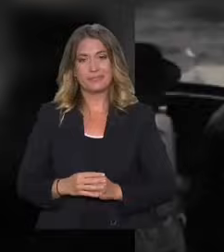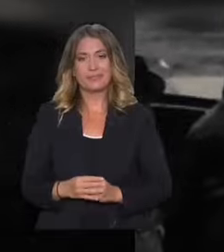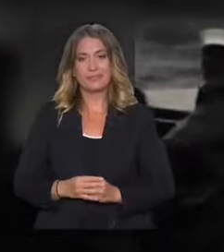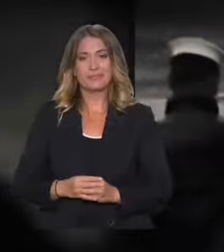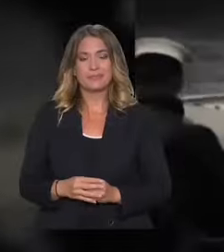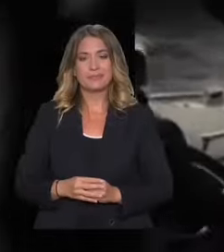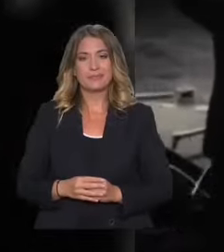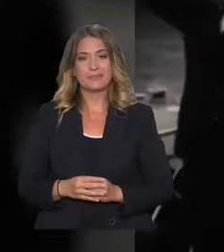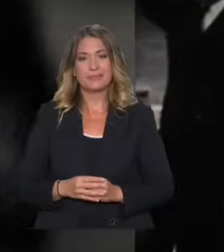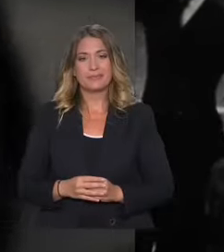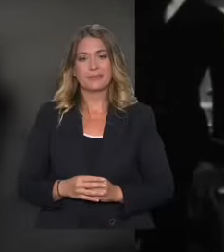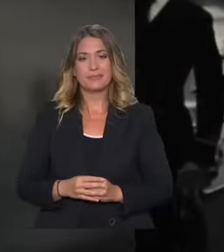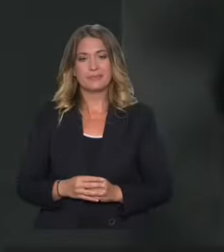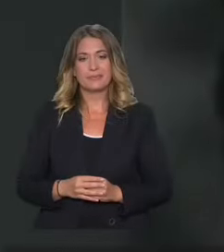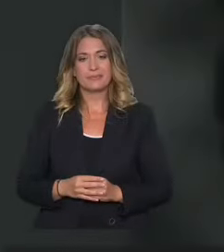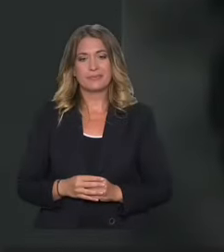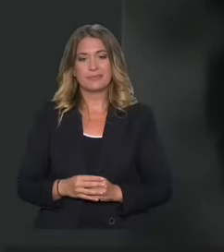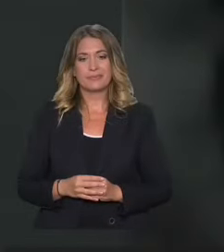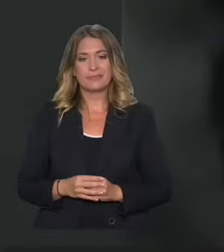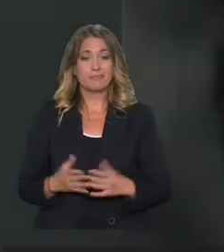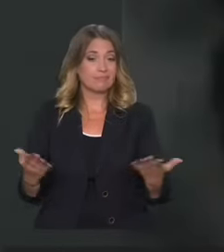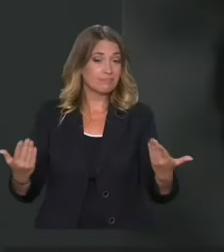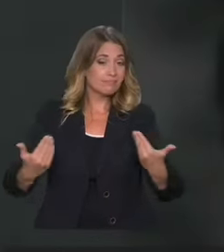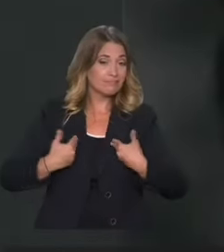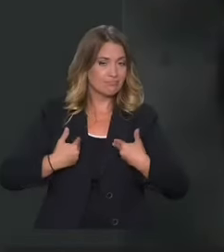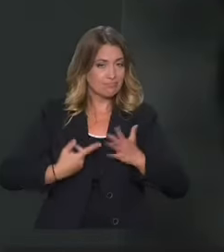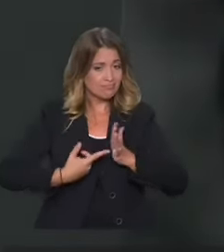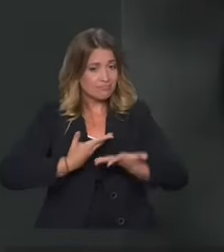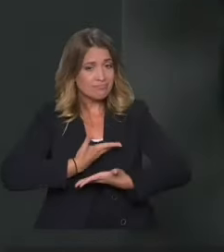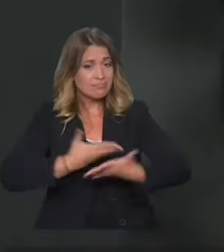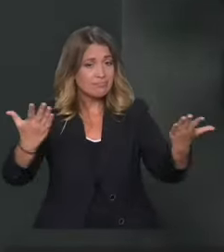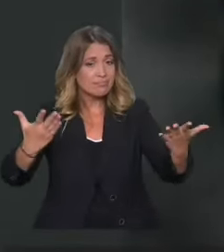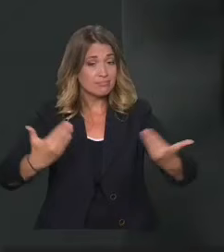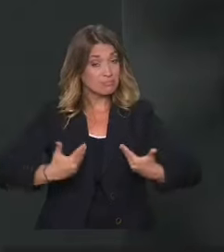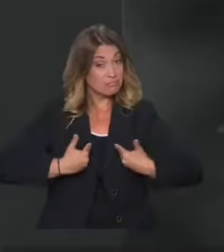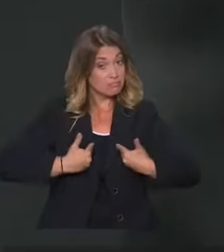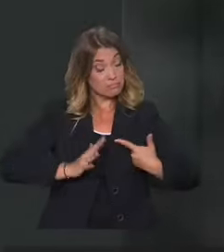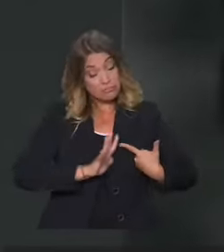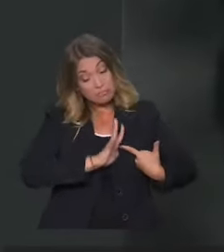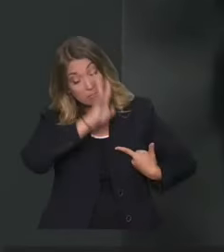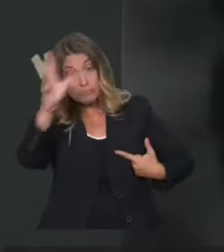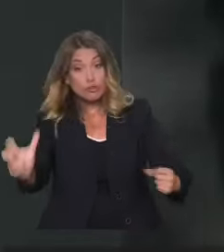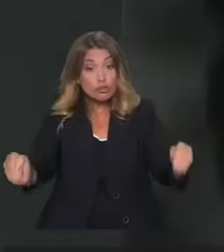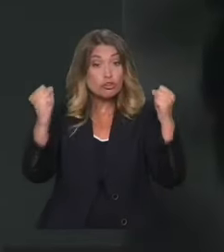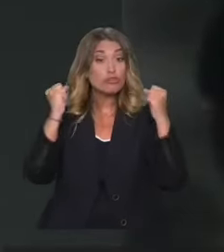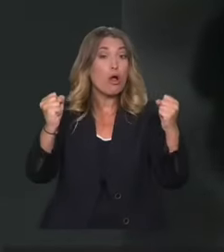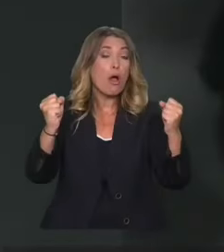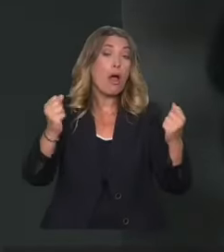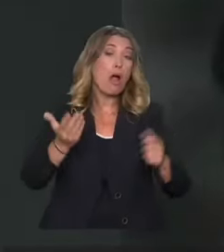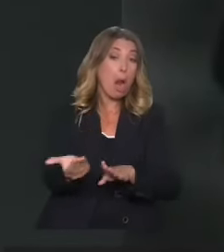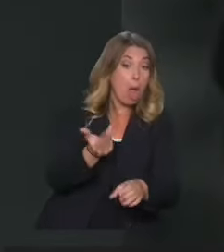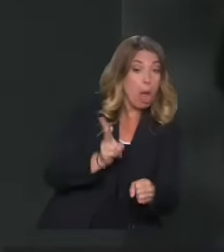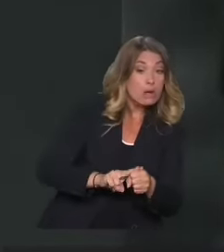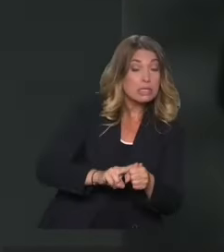behind their doors? I declare before you all that my whole life, whether it be long or